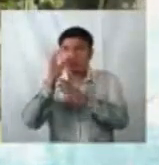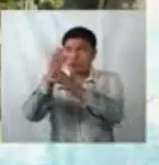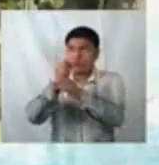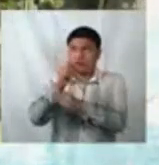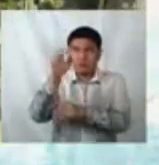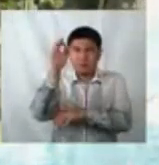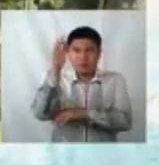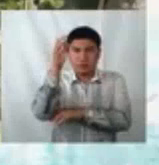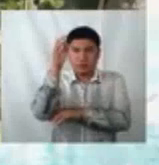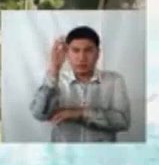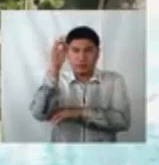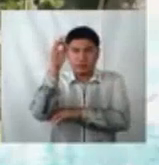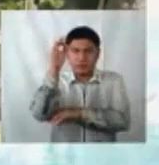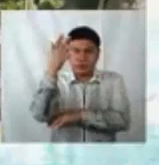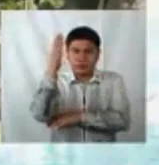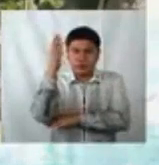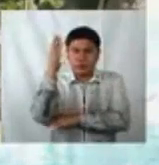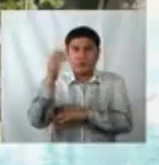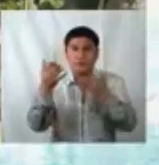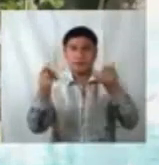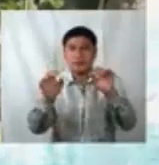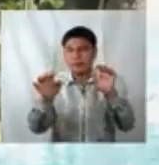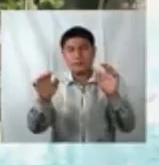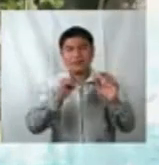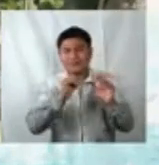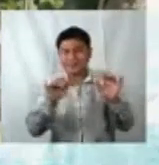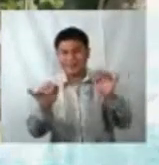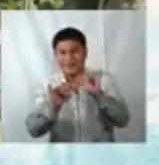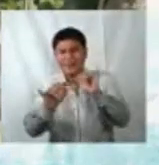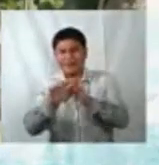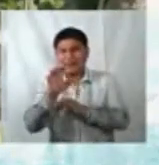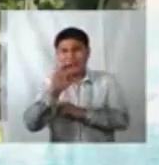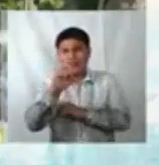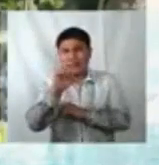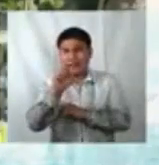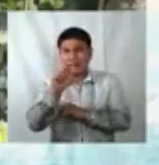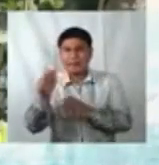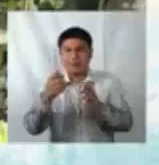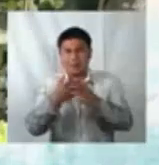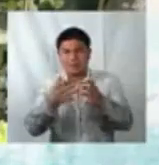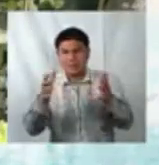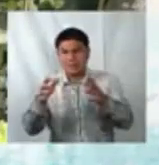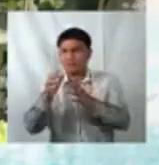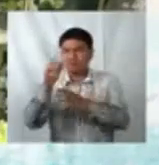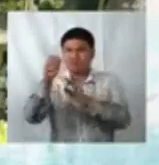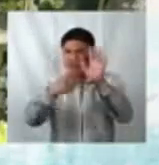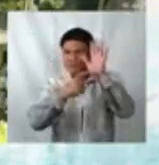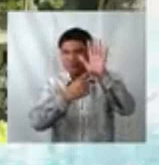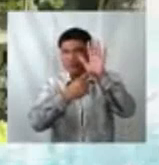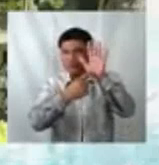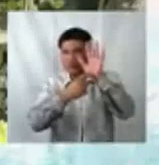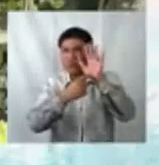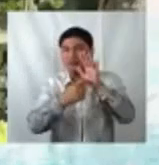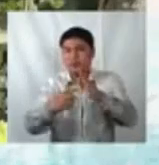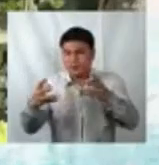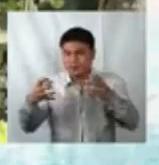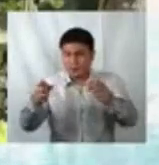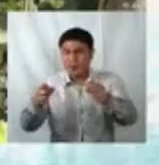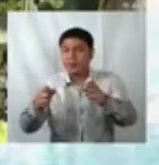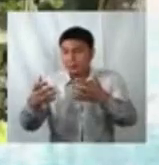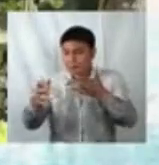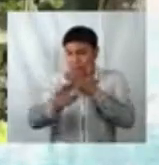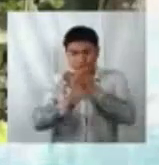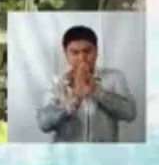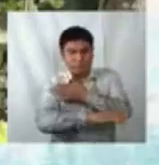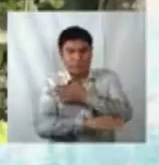Ba? Hindi yan parang EDSA Revolution na pagparty ka lang sa kalye ay mababalik na ang kalayaan mo. Kahit ang